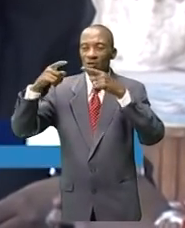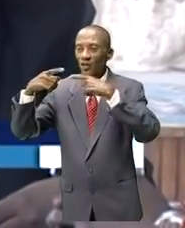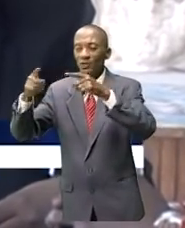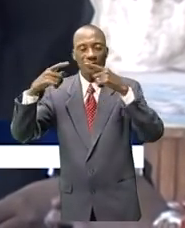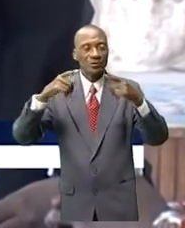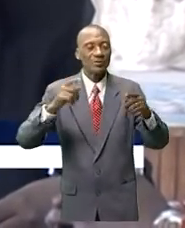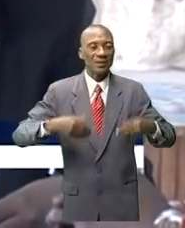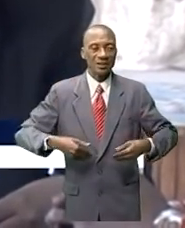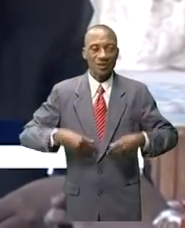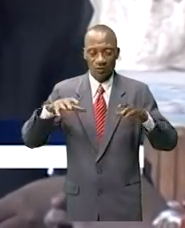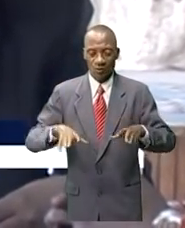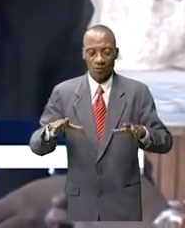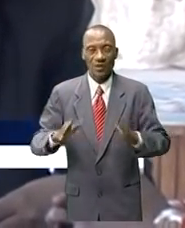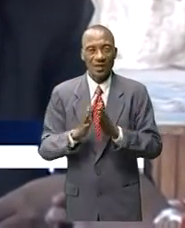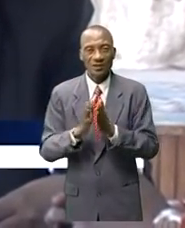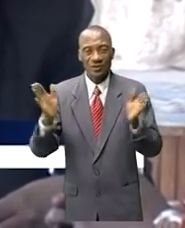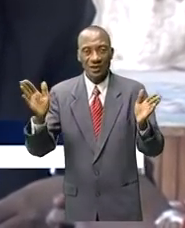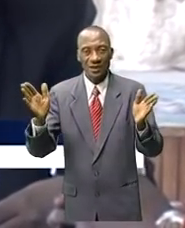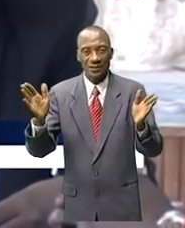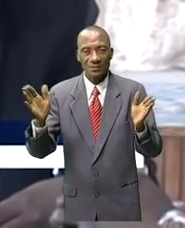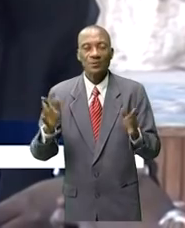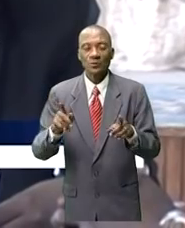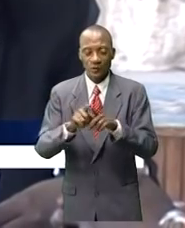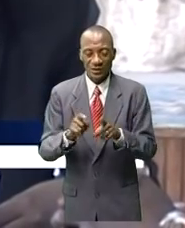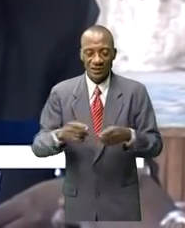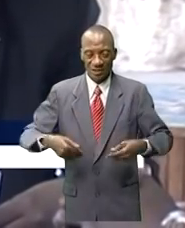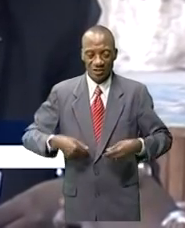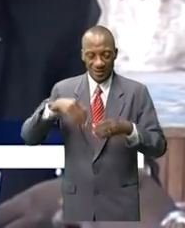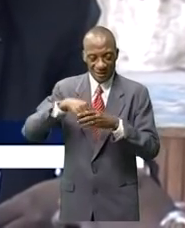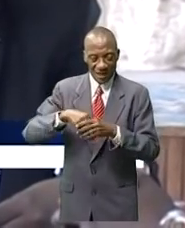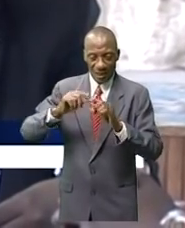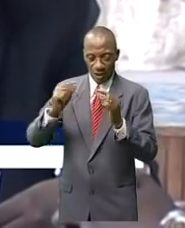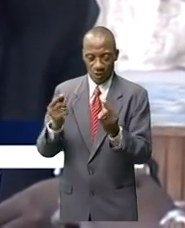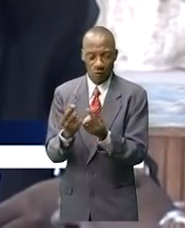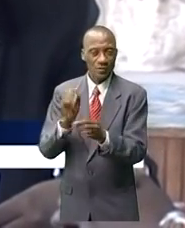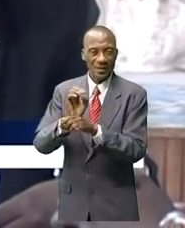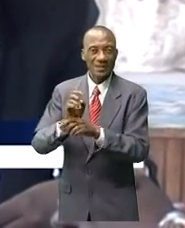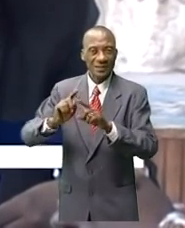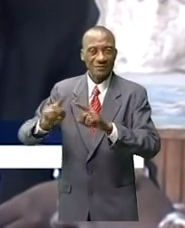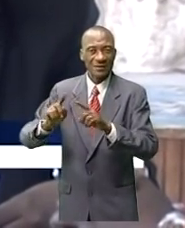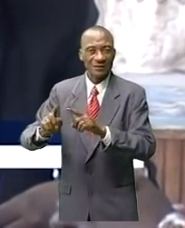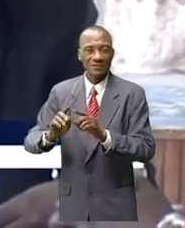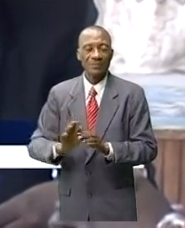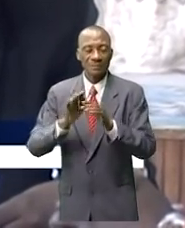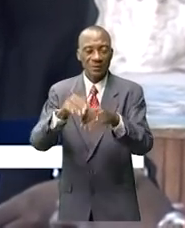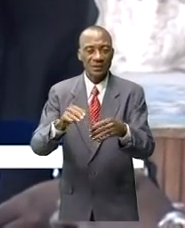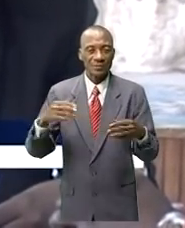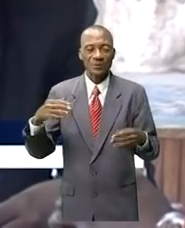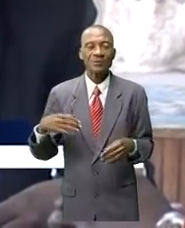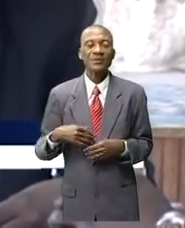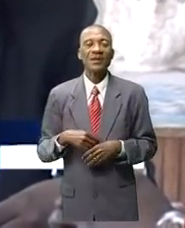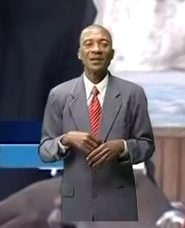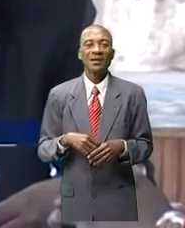congolaise en général et celle des confessions religieuses en particulier, à l'éducation civique et